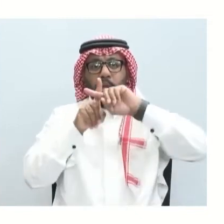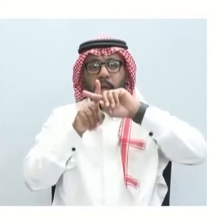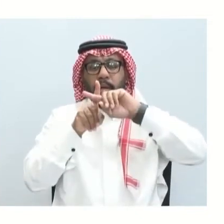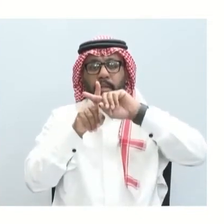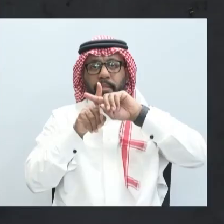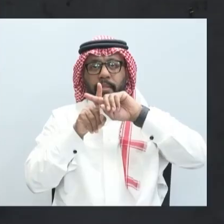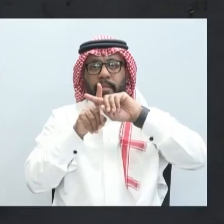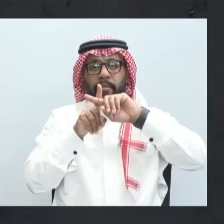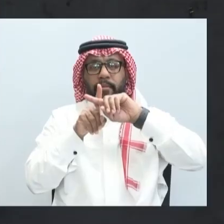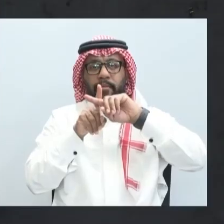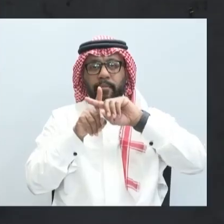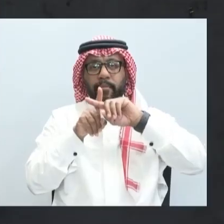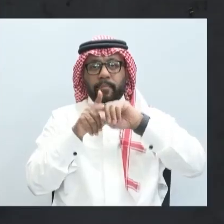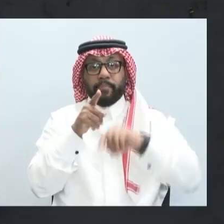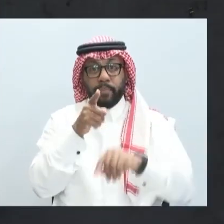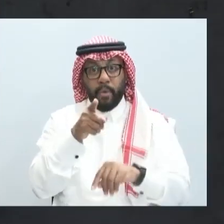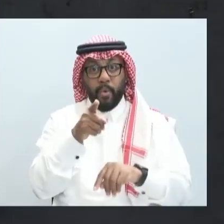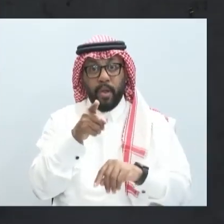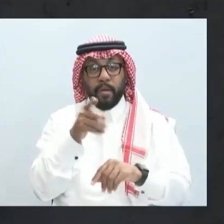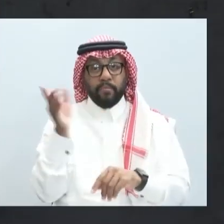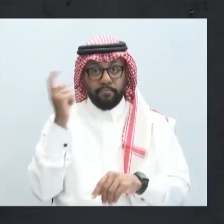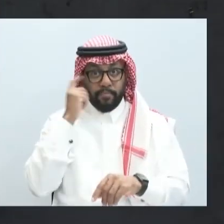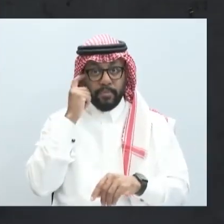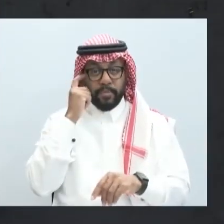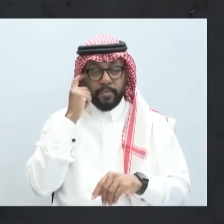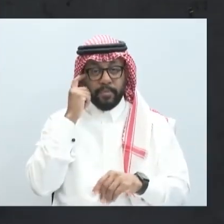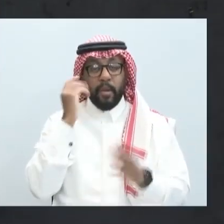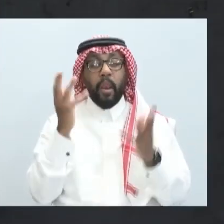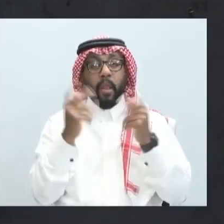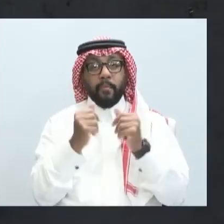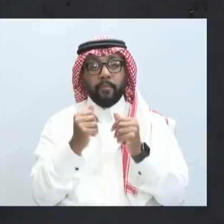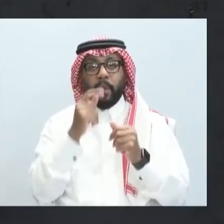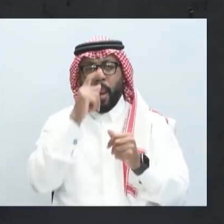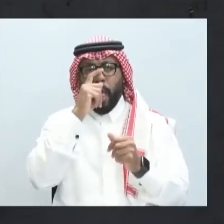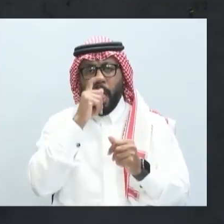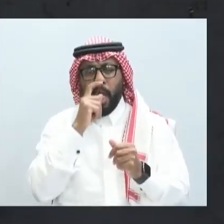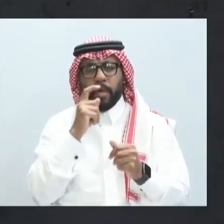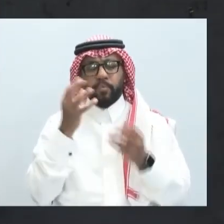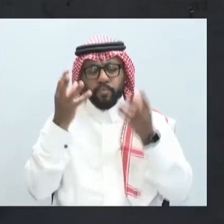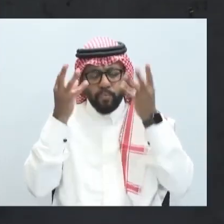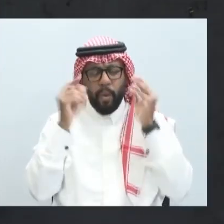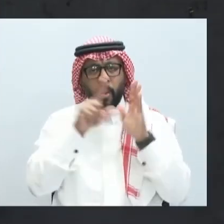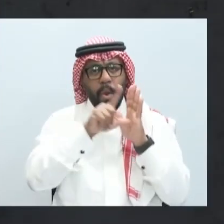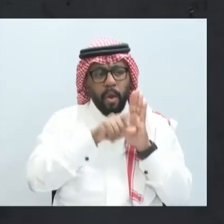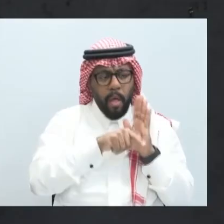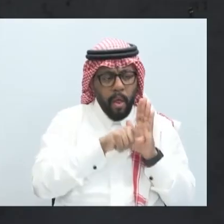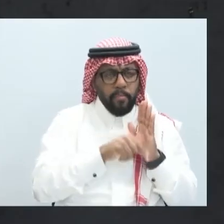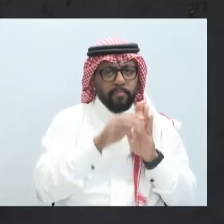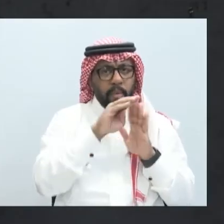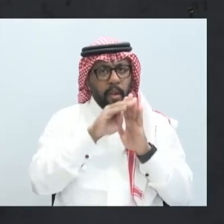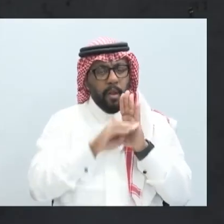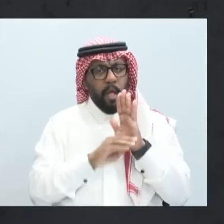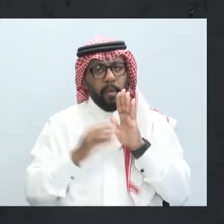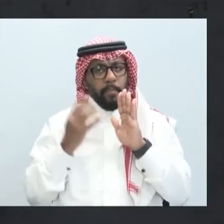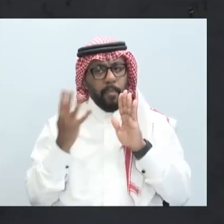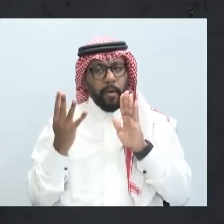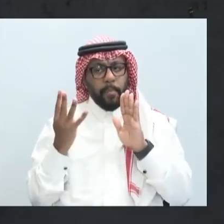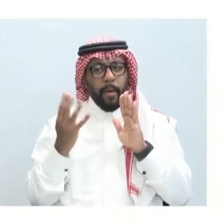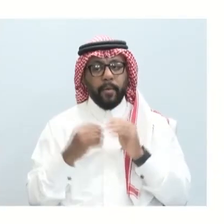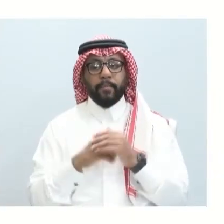هل نستطيع حله نعم بكل سهوله ولكن لابد ان نطبق الخطوات الاربع لحل المساله